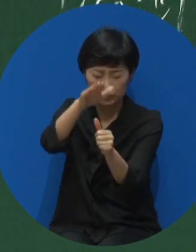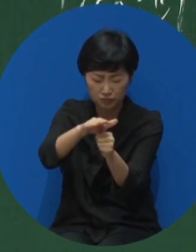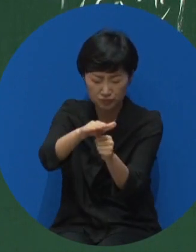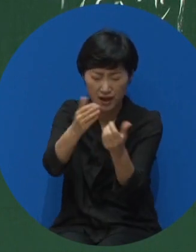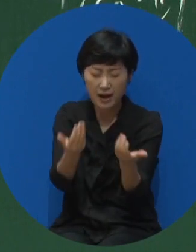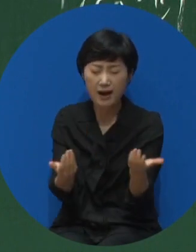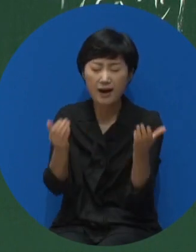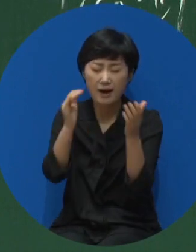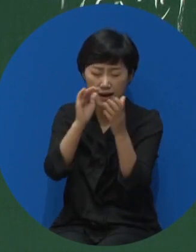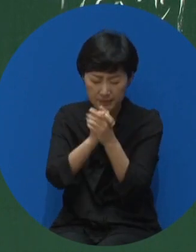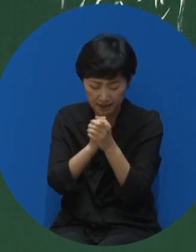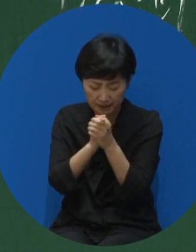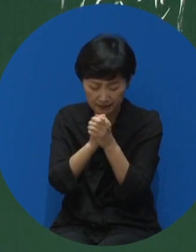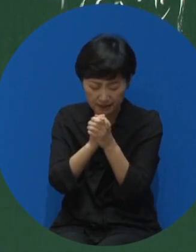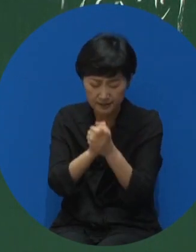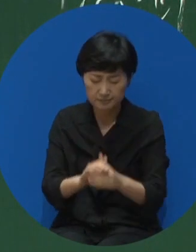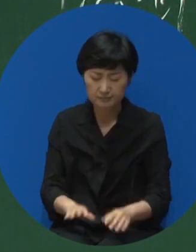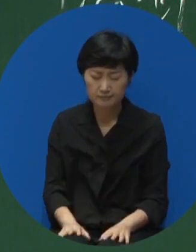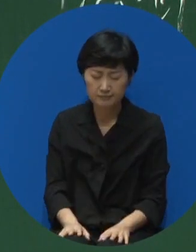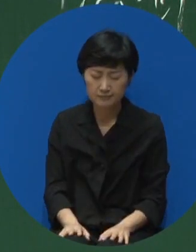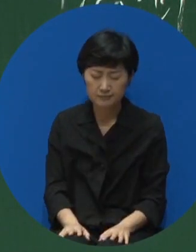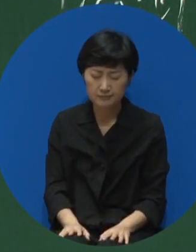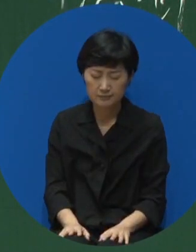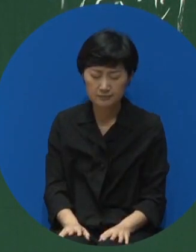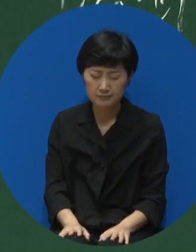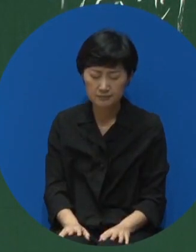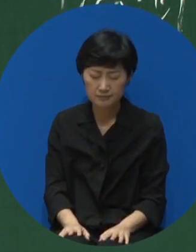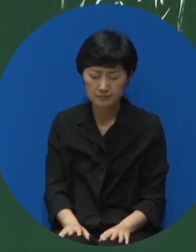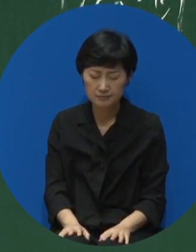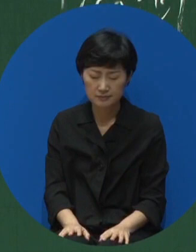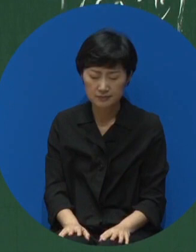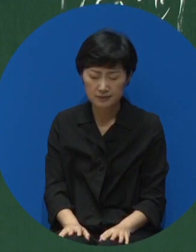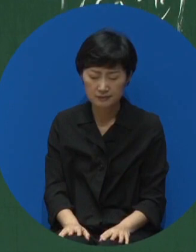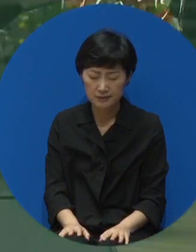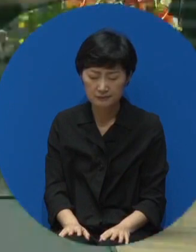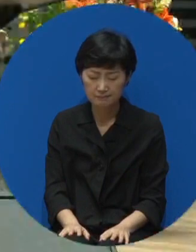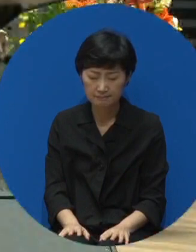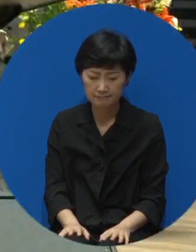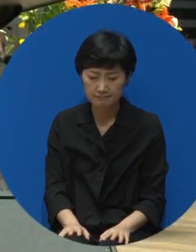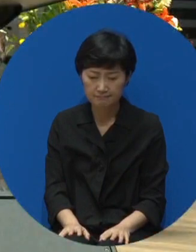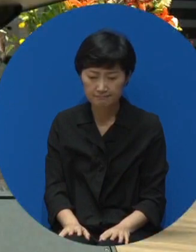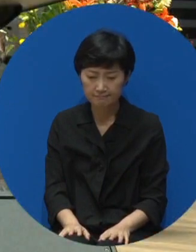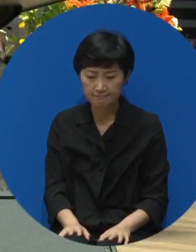계실지어다. 이츠모 토모니 아리마스 요니 아멘.